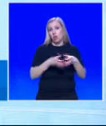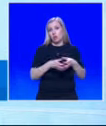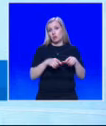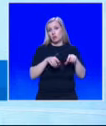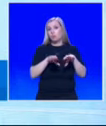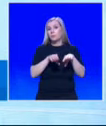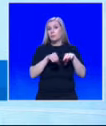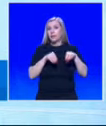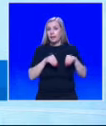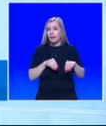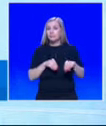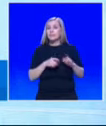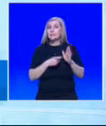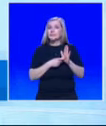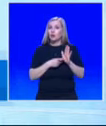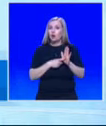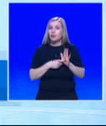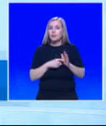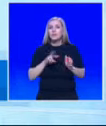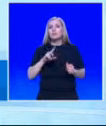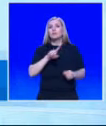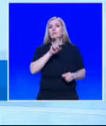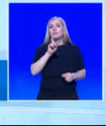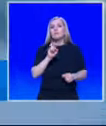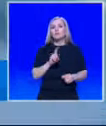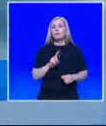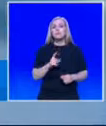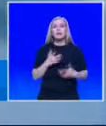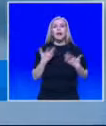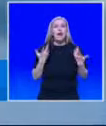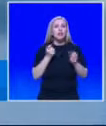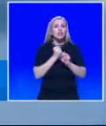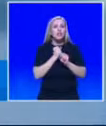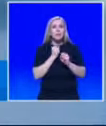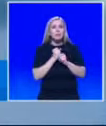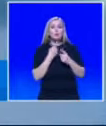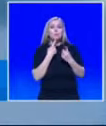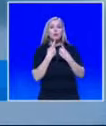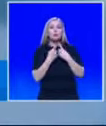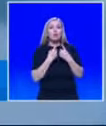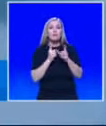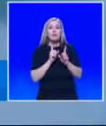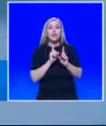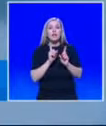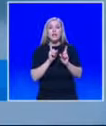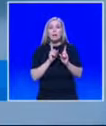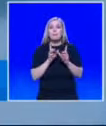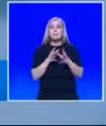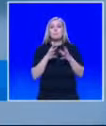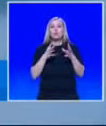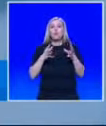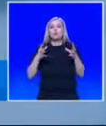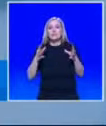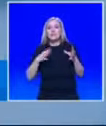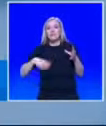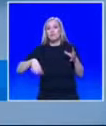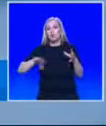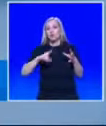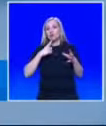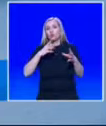приема закони. Друг въпрос е как ще работи при условие, че няма мнозинство. Тъй като